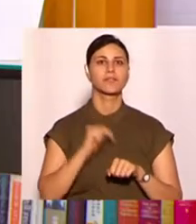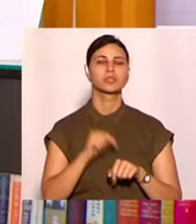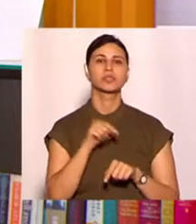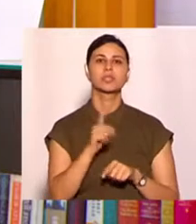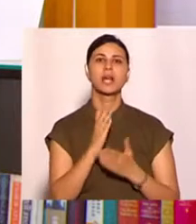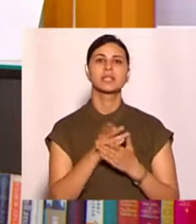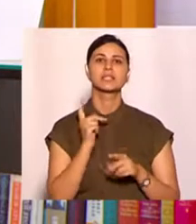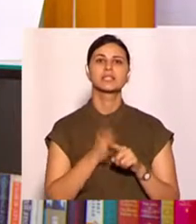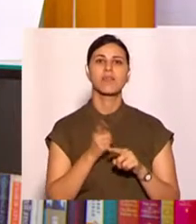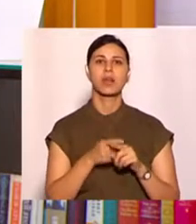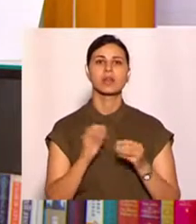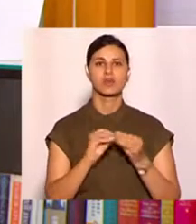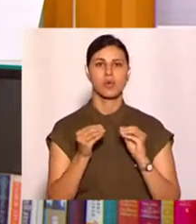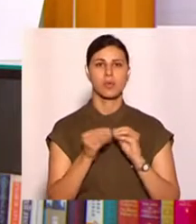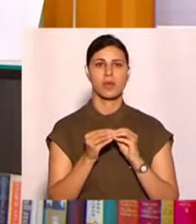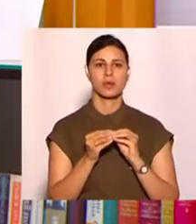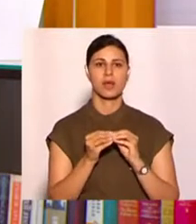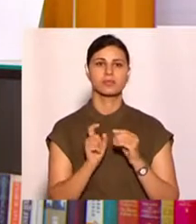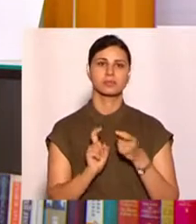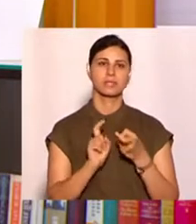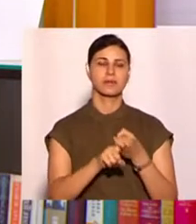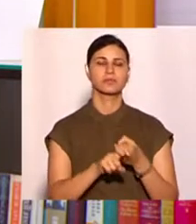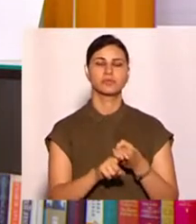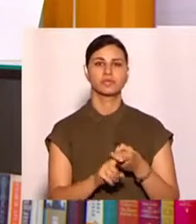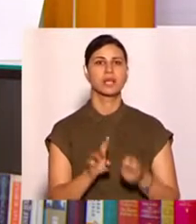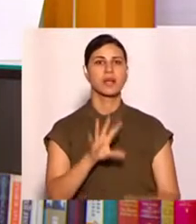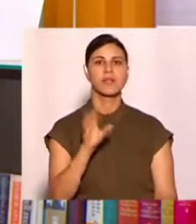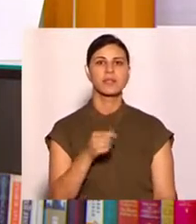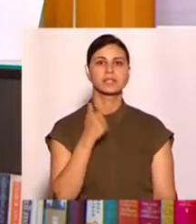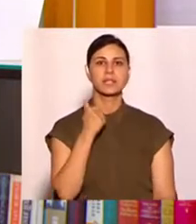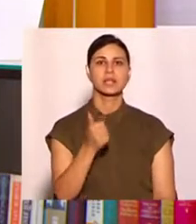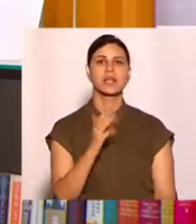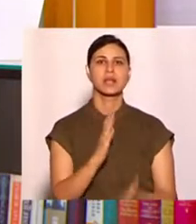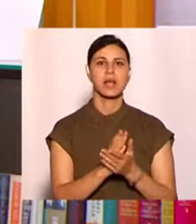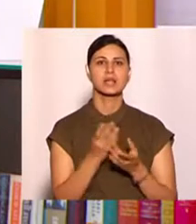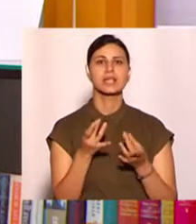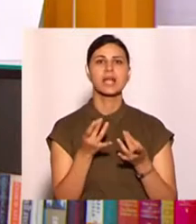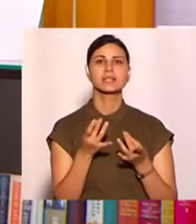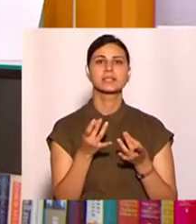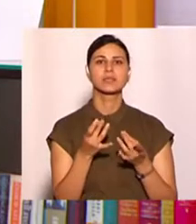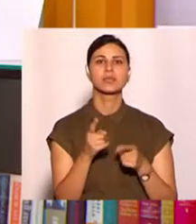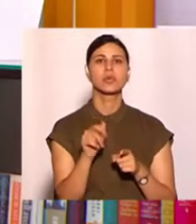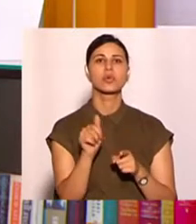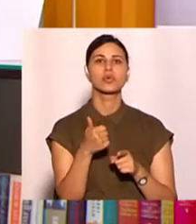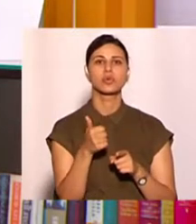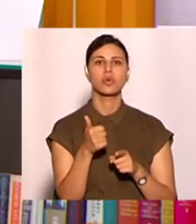რამე კვანტი ან როგორც. ყველაზე კარგი არის ნაციბური მოისინჯოთ. თქვენ ნახავთ,